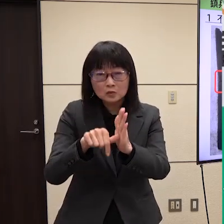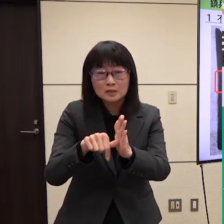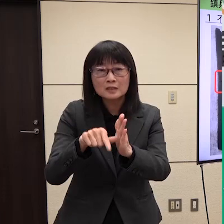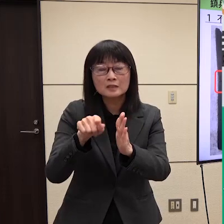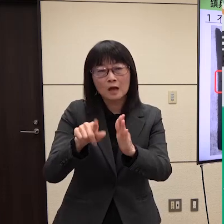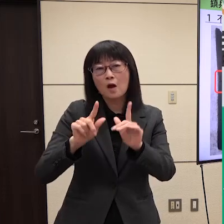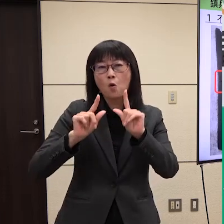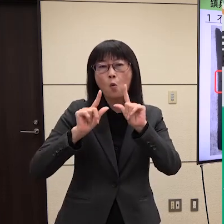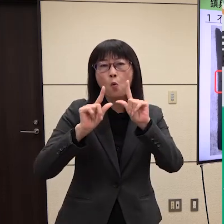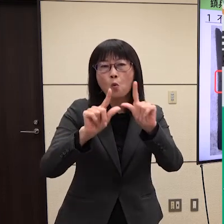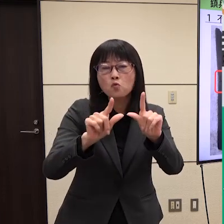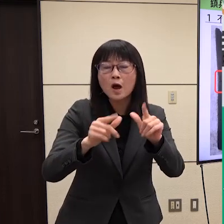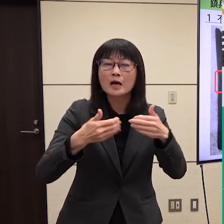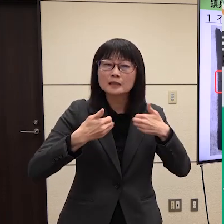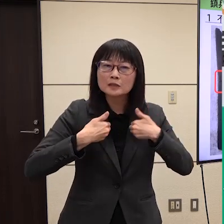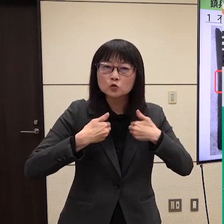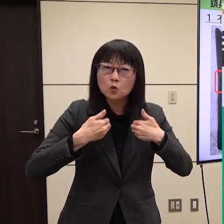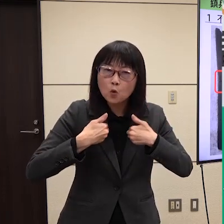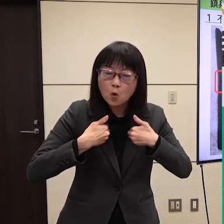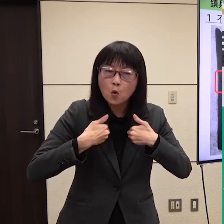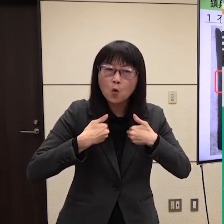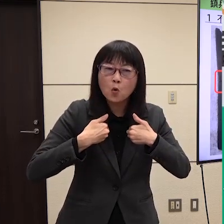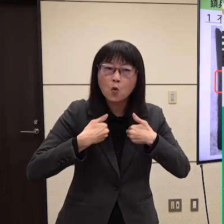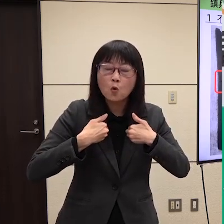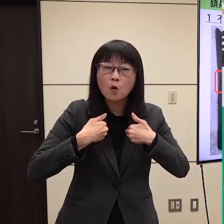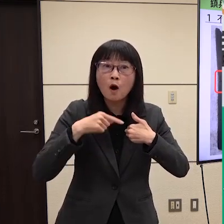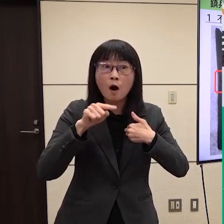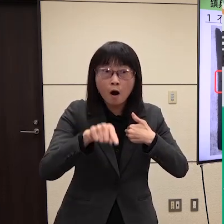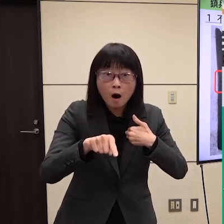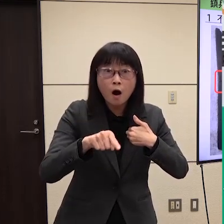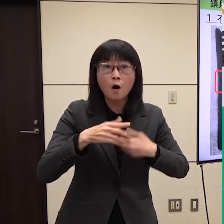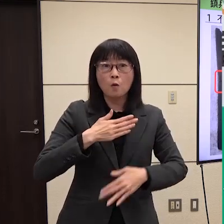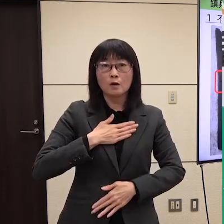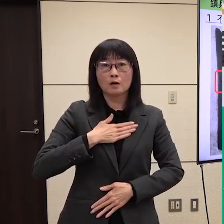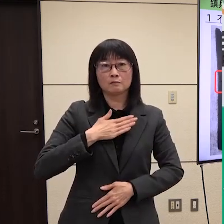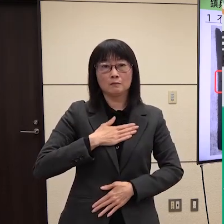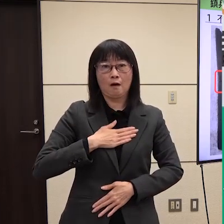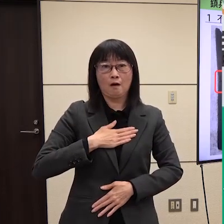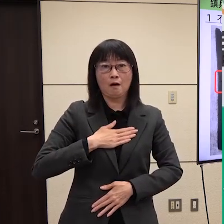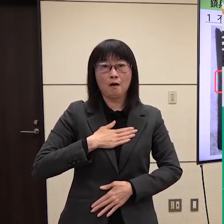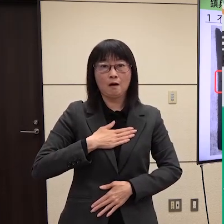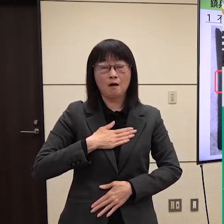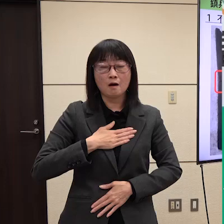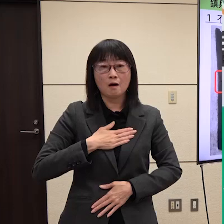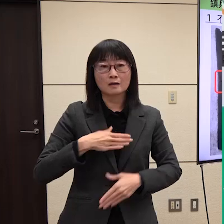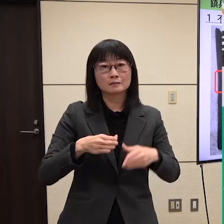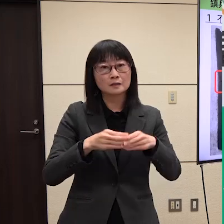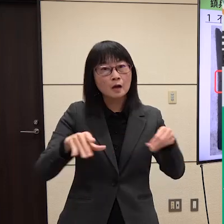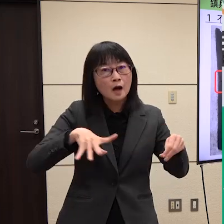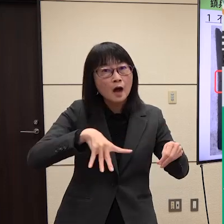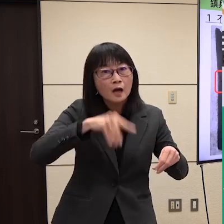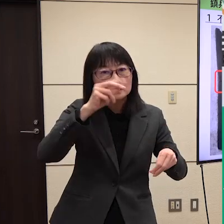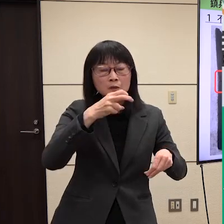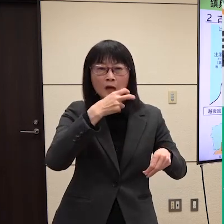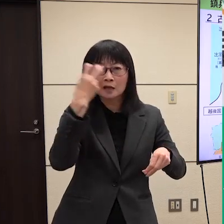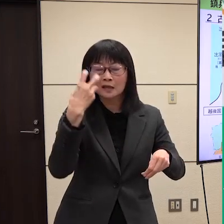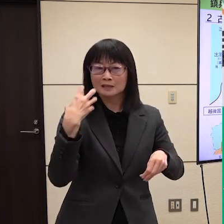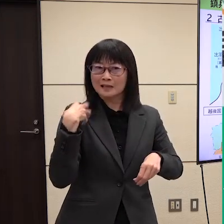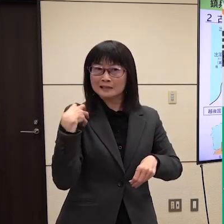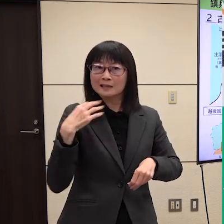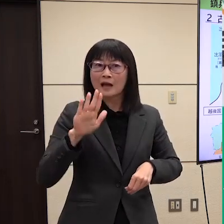ということが判明したのは、まあ、これ初めての発見になるだろうというふうに思います。そして、